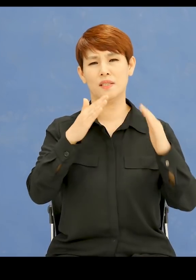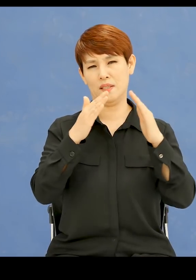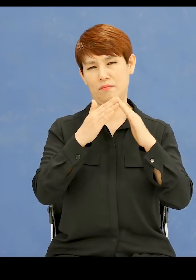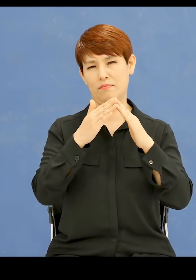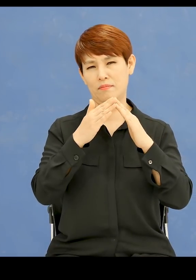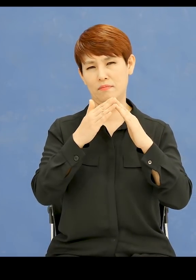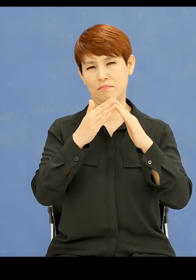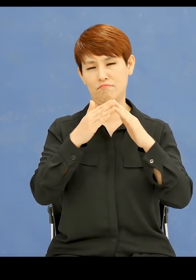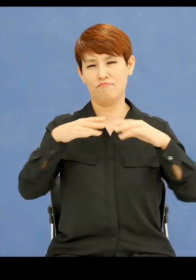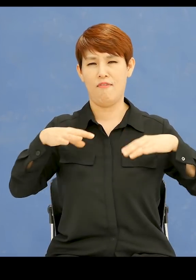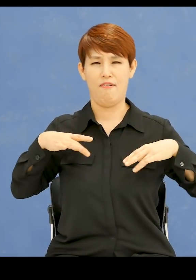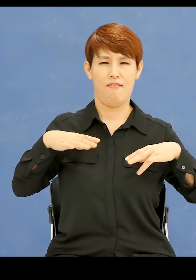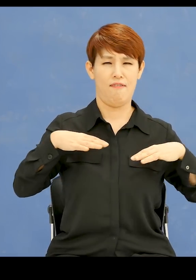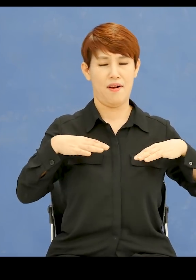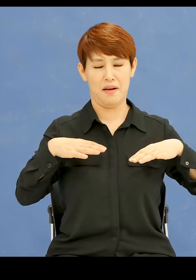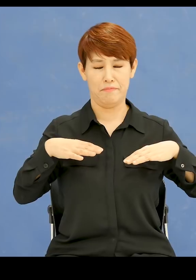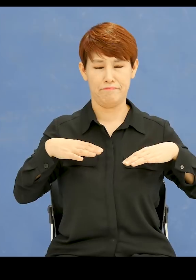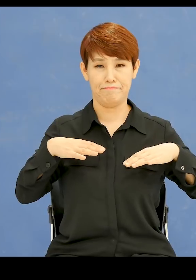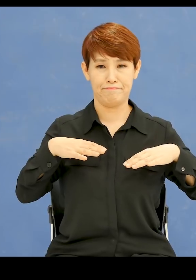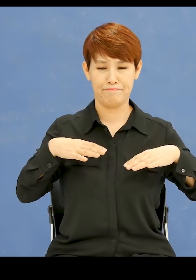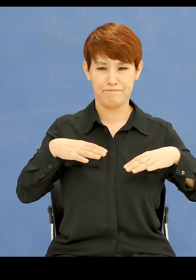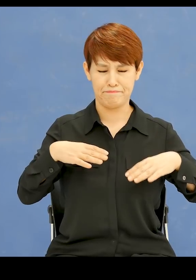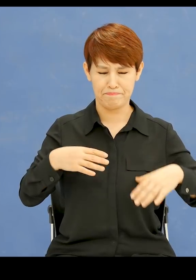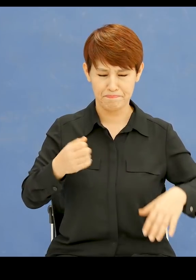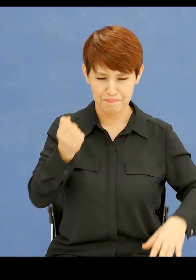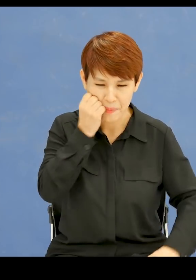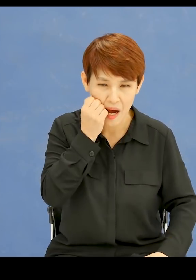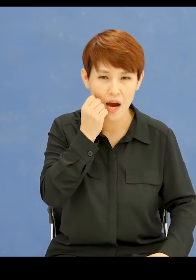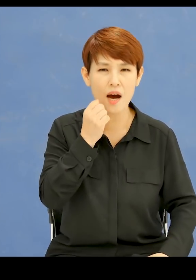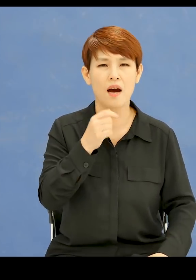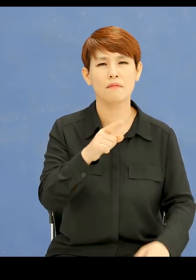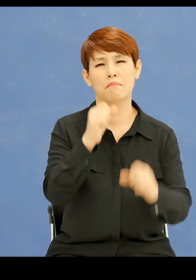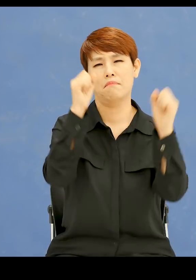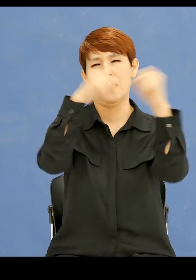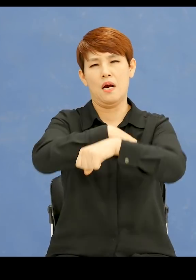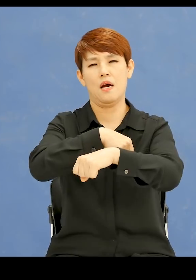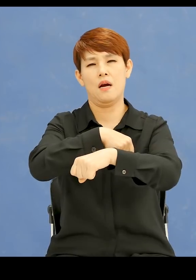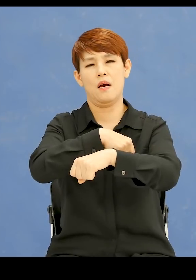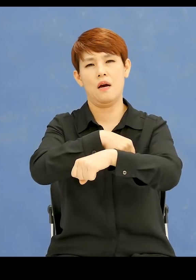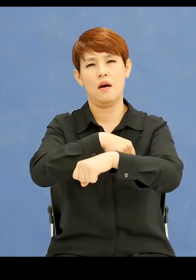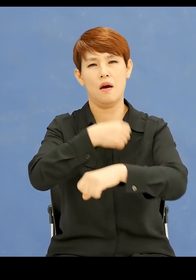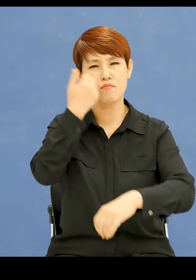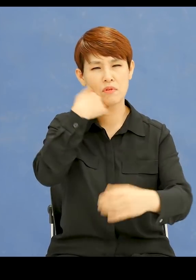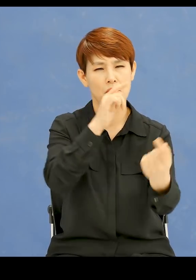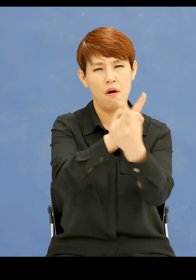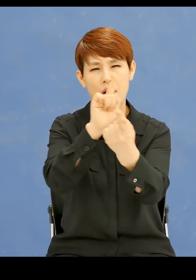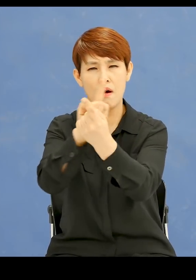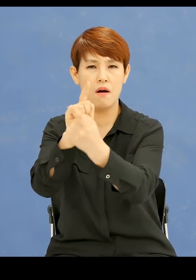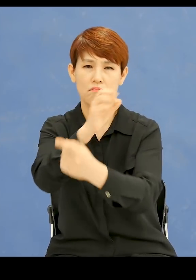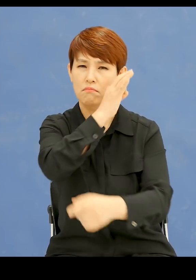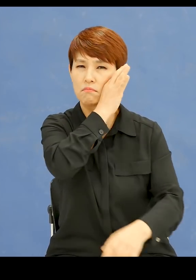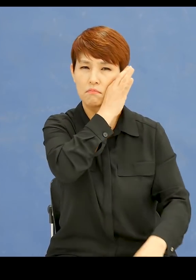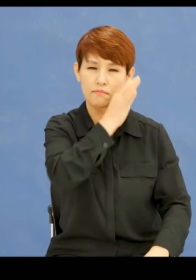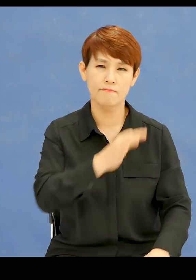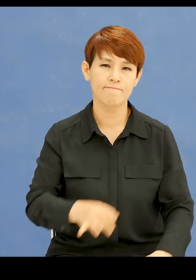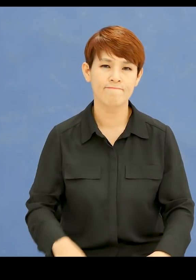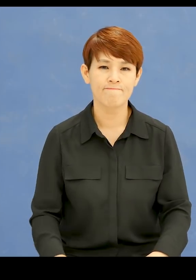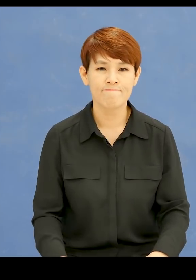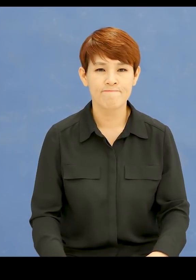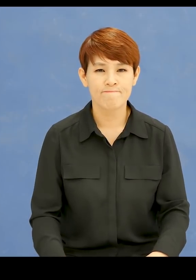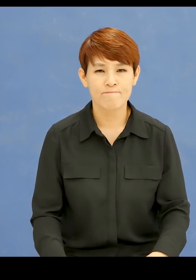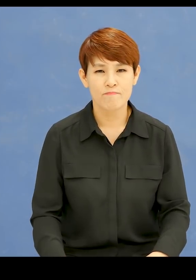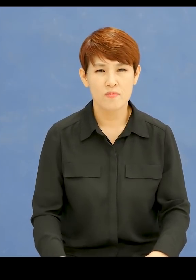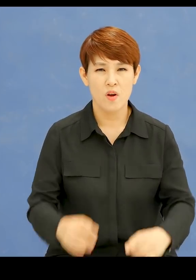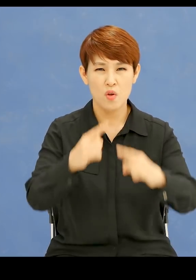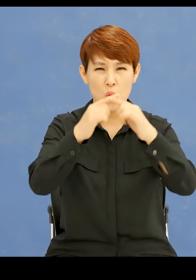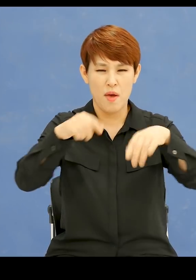사는 집안이었고 모든 게 다 그렇게 무너지고 나니까 사람 만나는 것도 창피하고 그래서 이제 집에 이제